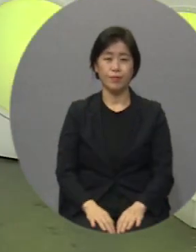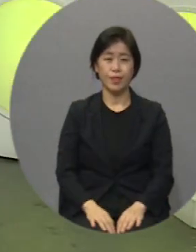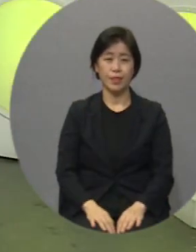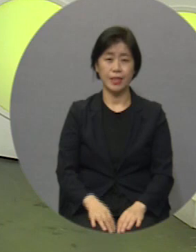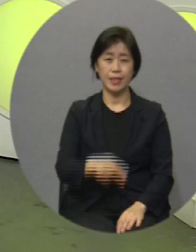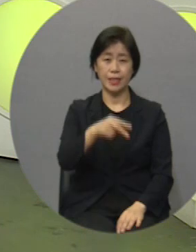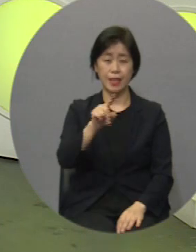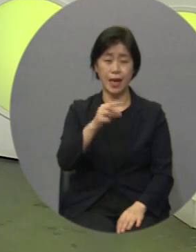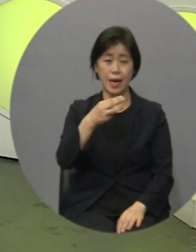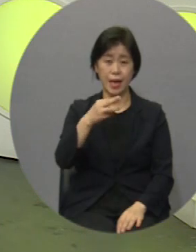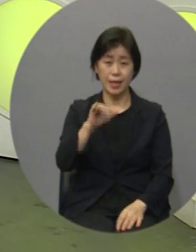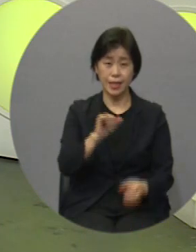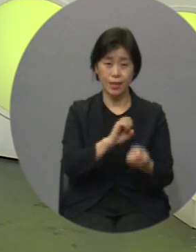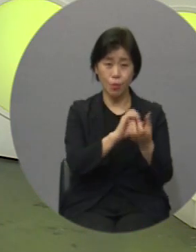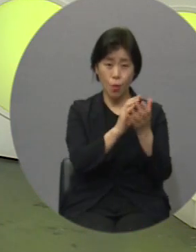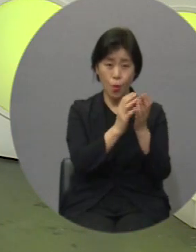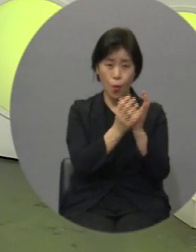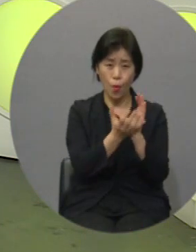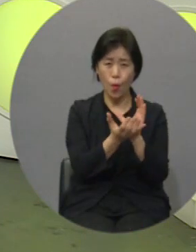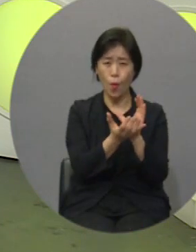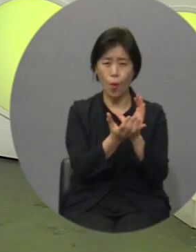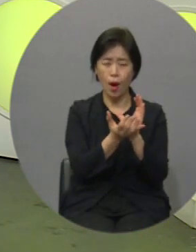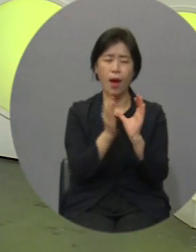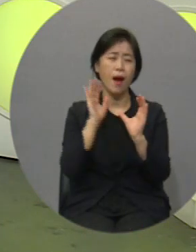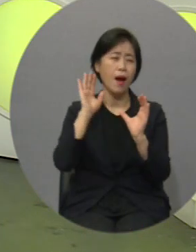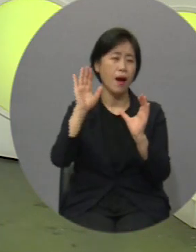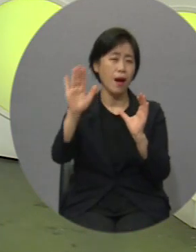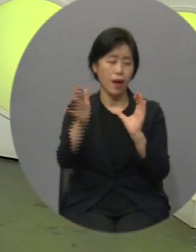쌀이 꽃도 언젠가는